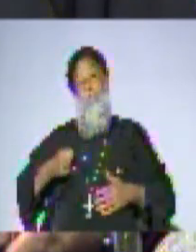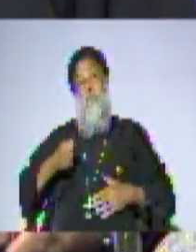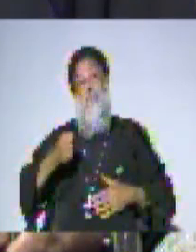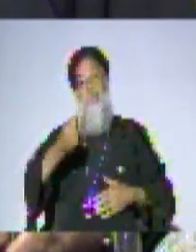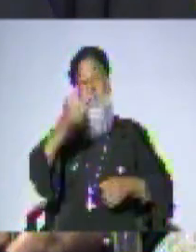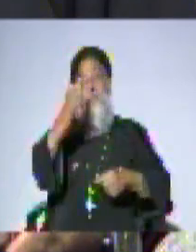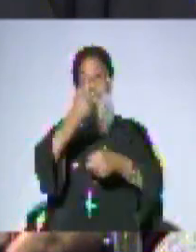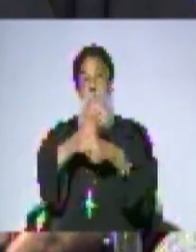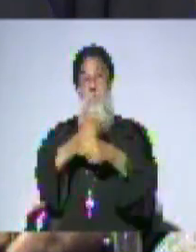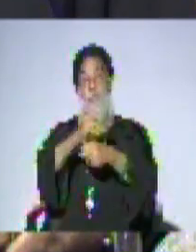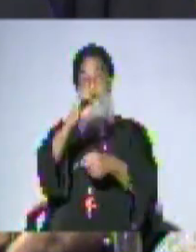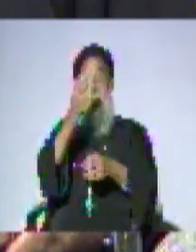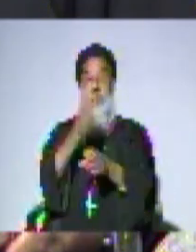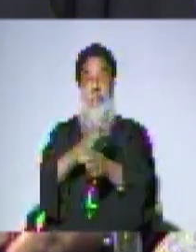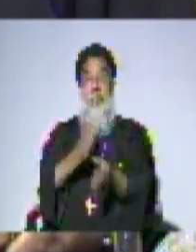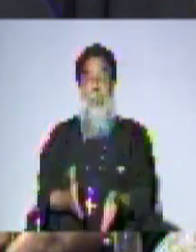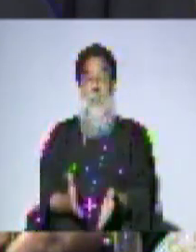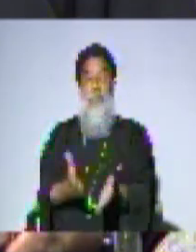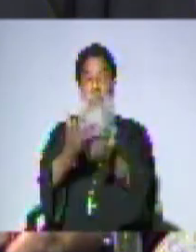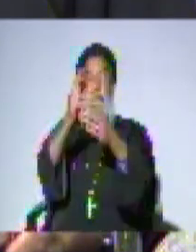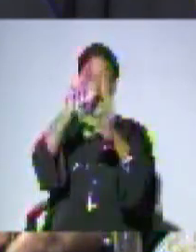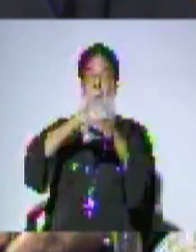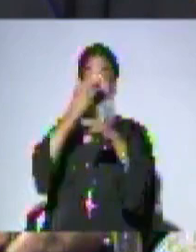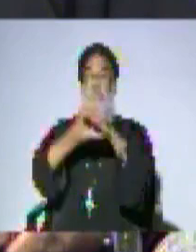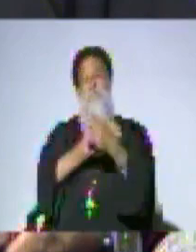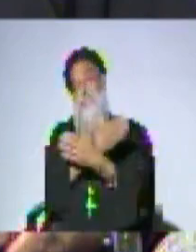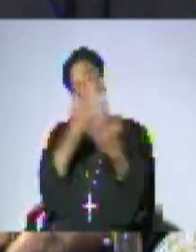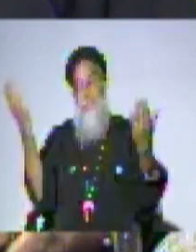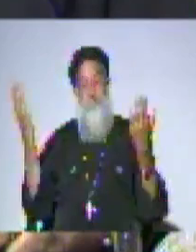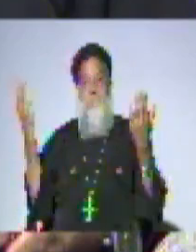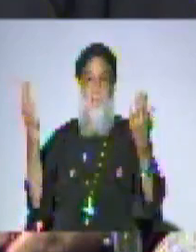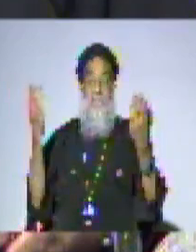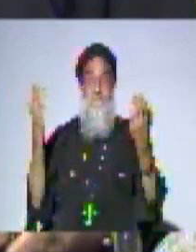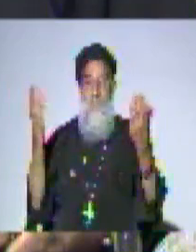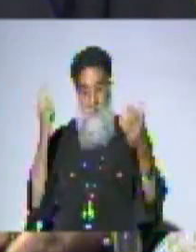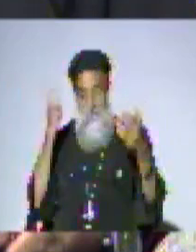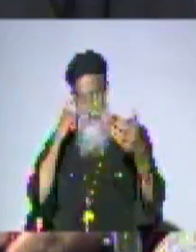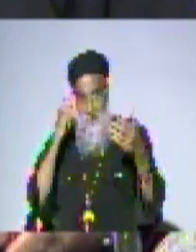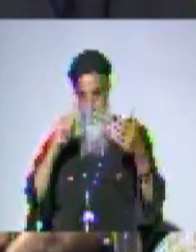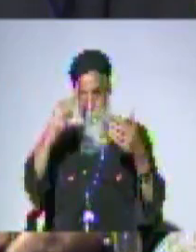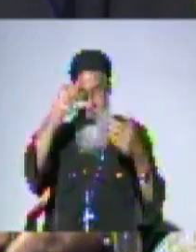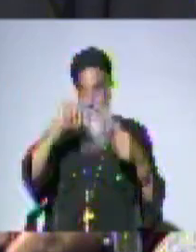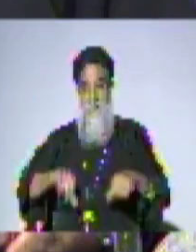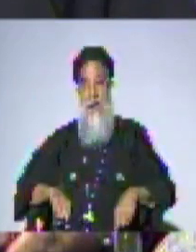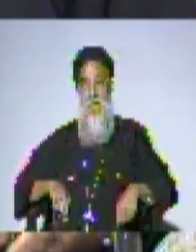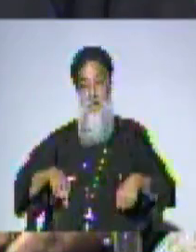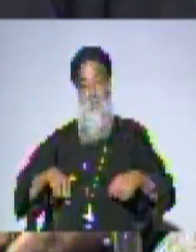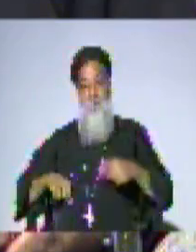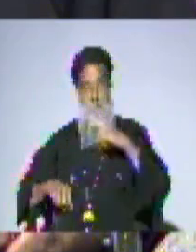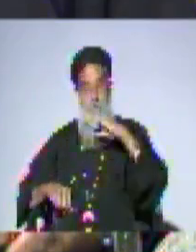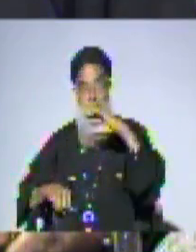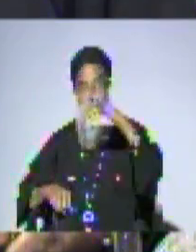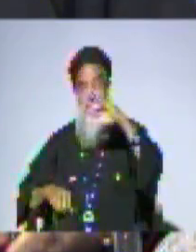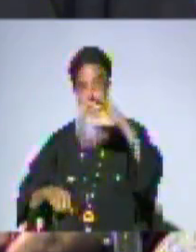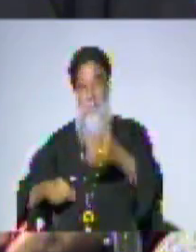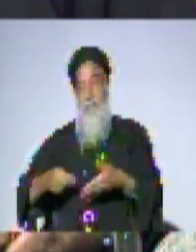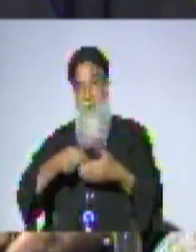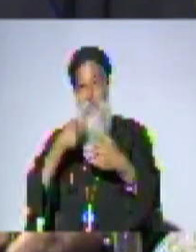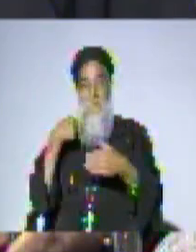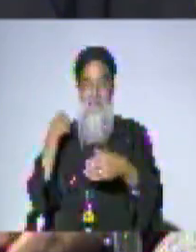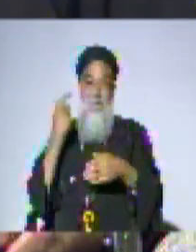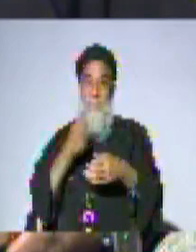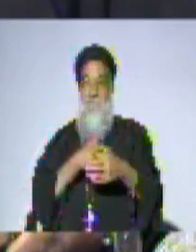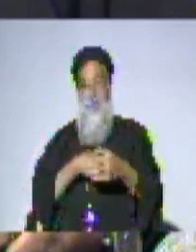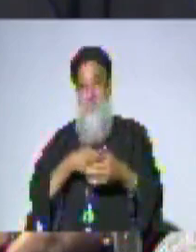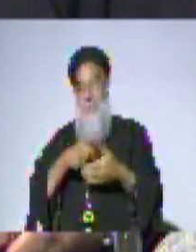أقامه الله من الأموات ونحن شهود لذلك. وأنا بقى رئيس الحياة، يعني حتى يعني القداس جاي من الكتاب